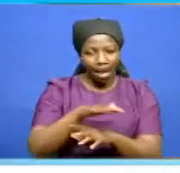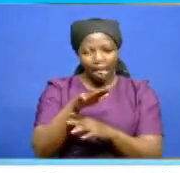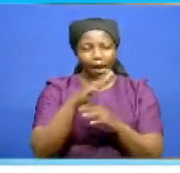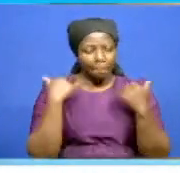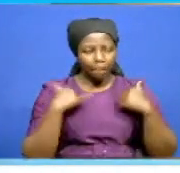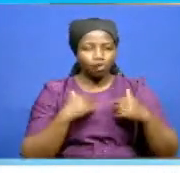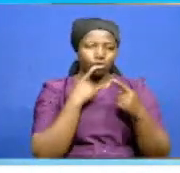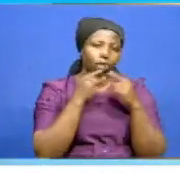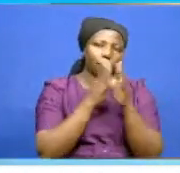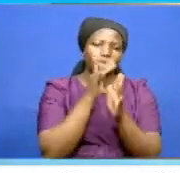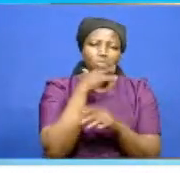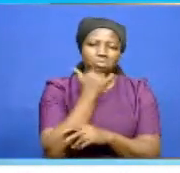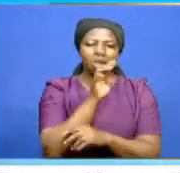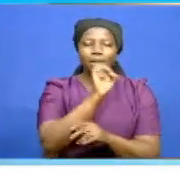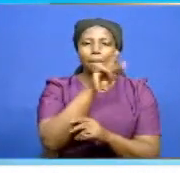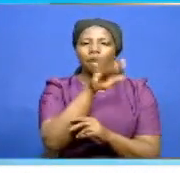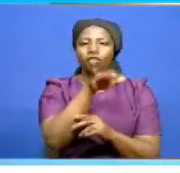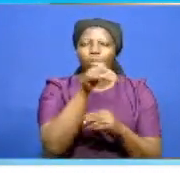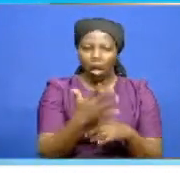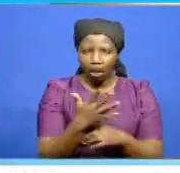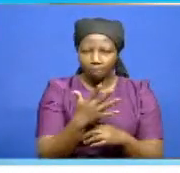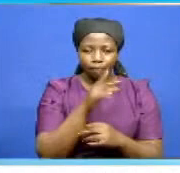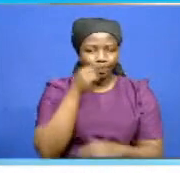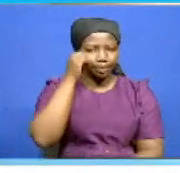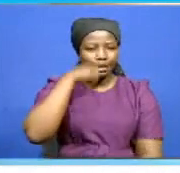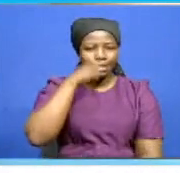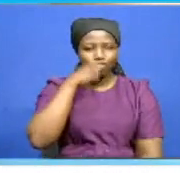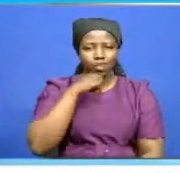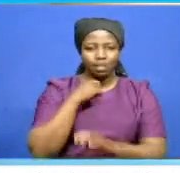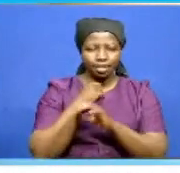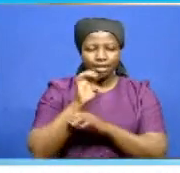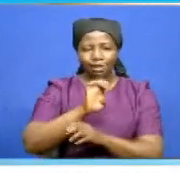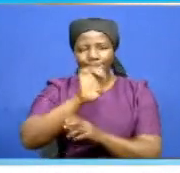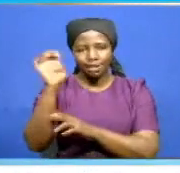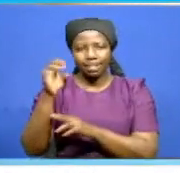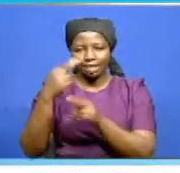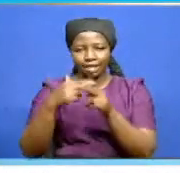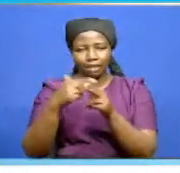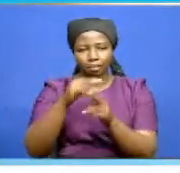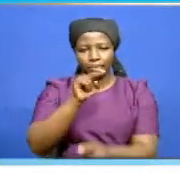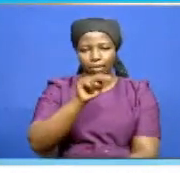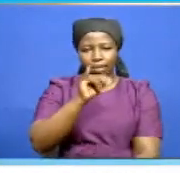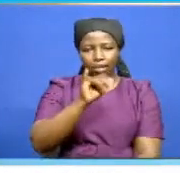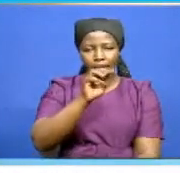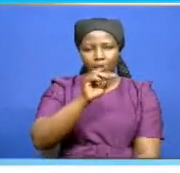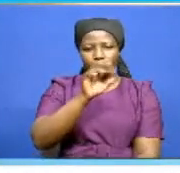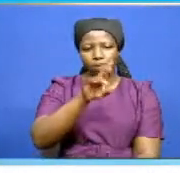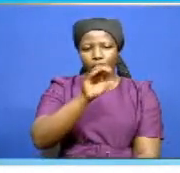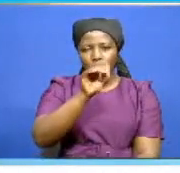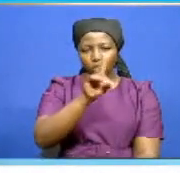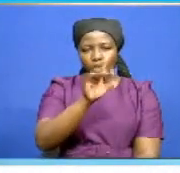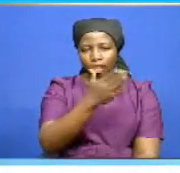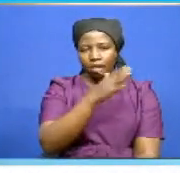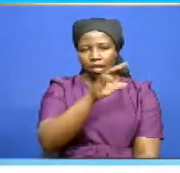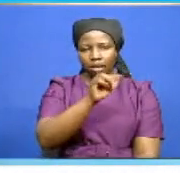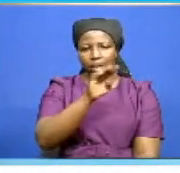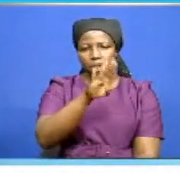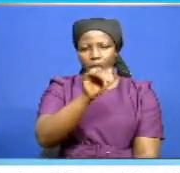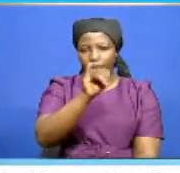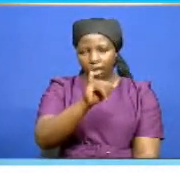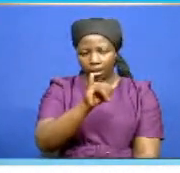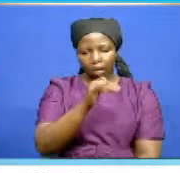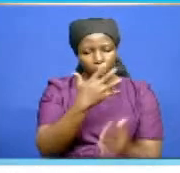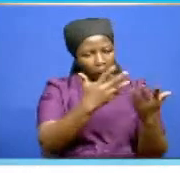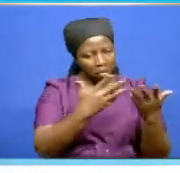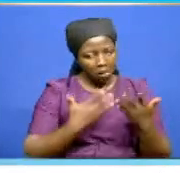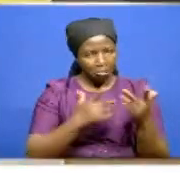gumzo na mbunge kutoka Kitui Mashariki, Nimrod Mbai. Karibu sana kwenye kitengo cha mahojiano. Asante sana ndugu